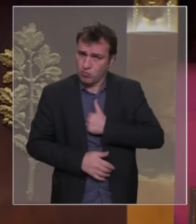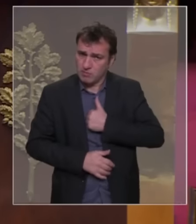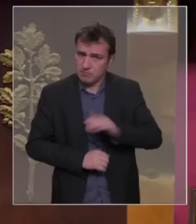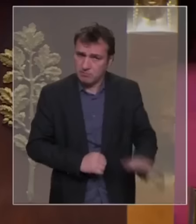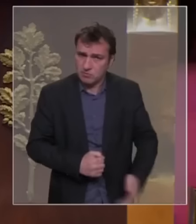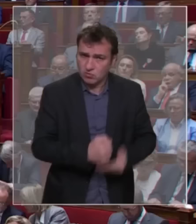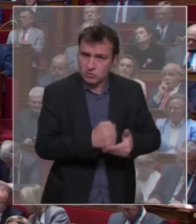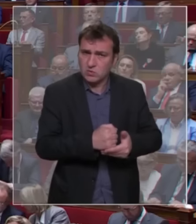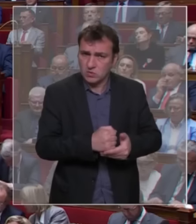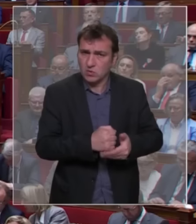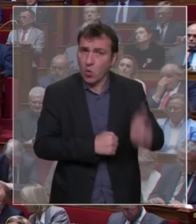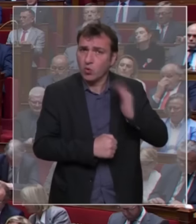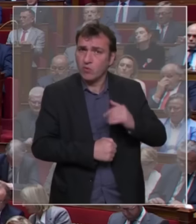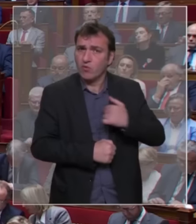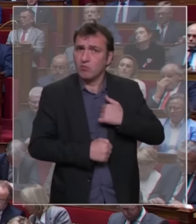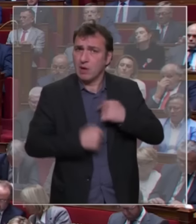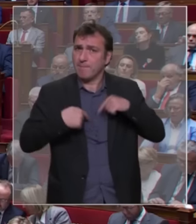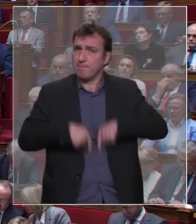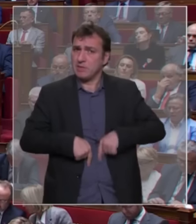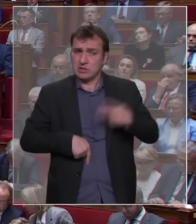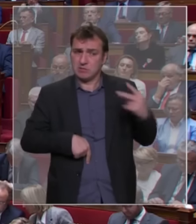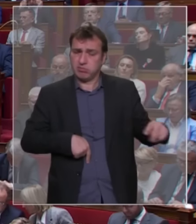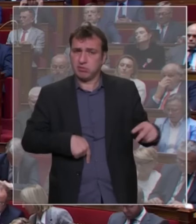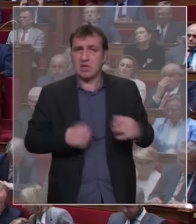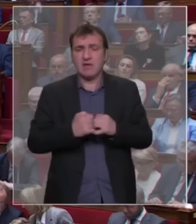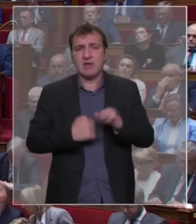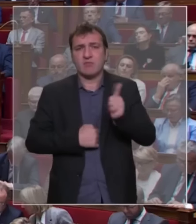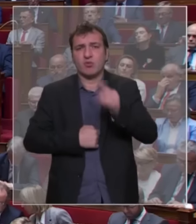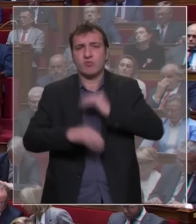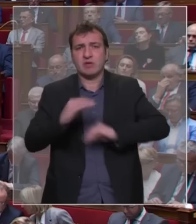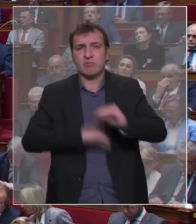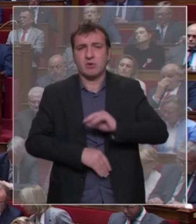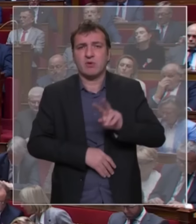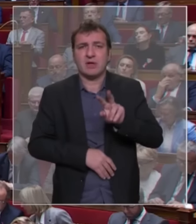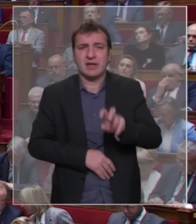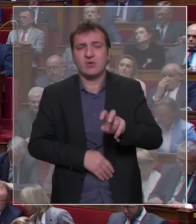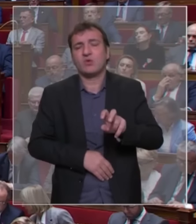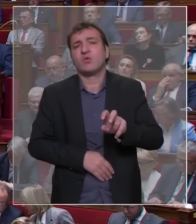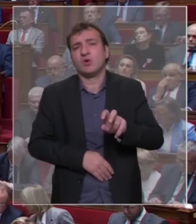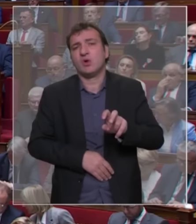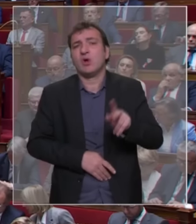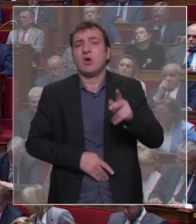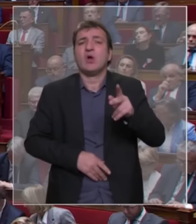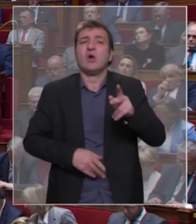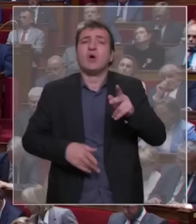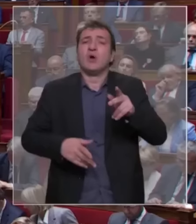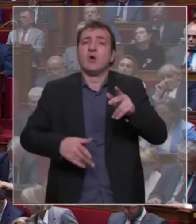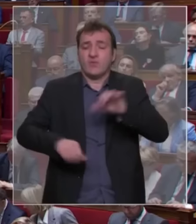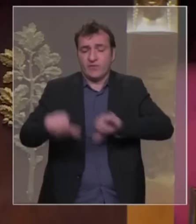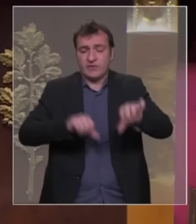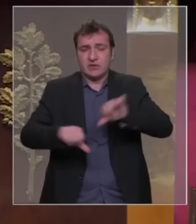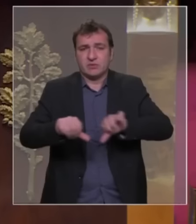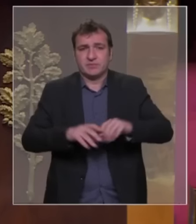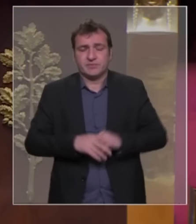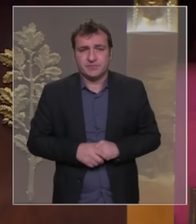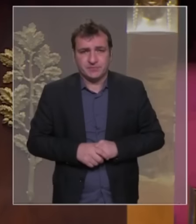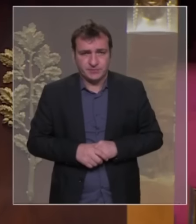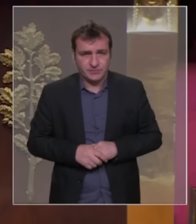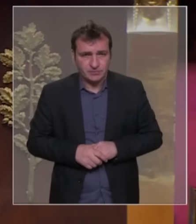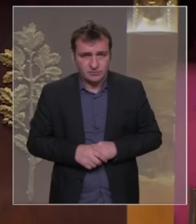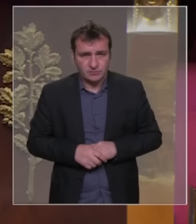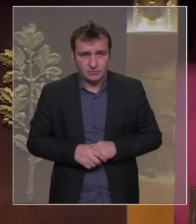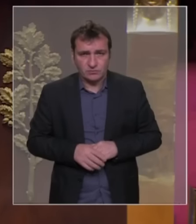leur ministre, en particulier avec le tout premier plan Ecophyto que j'avais lancé. Et nous allons poursuivre ce